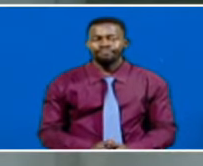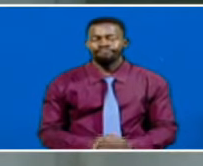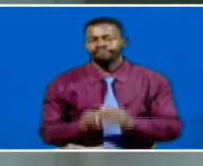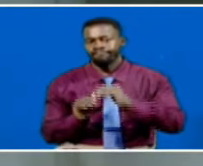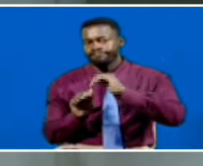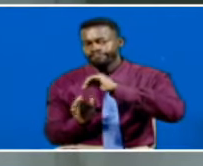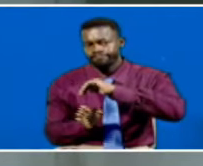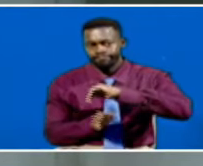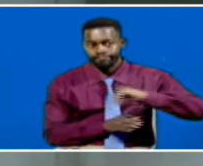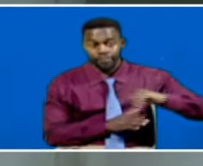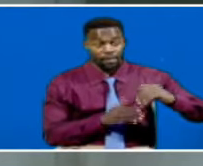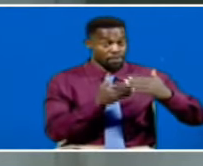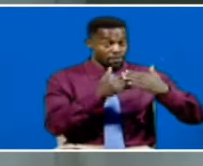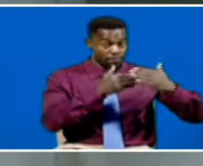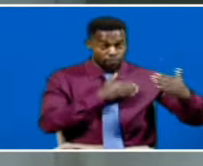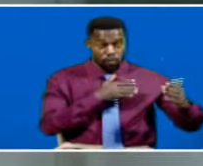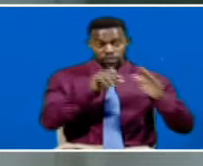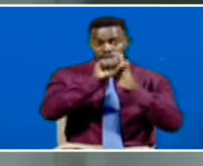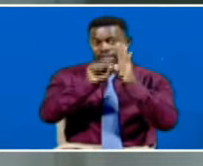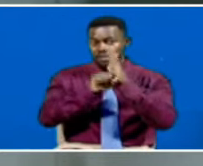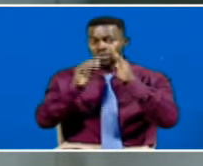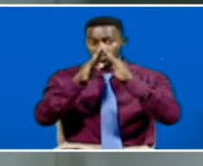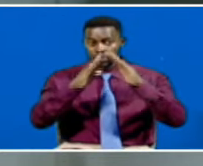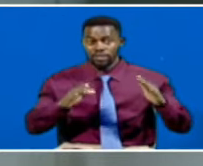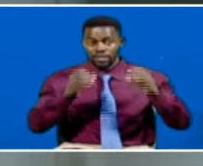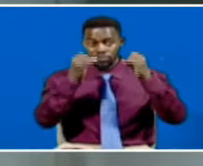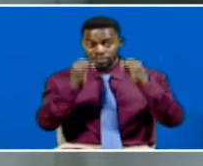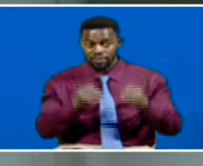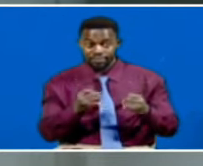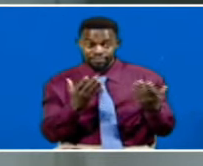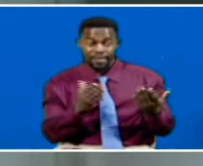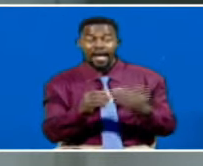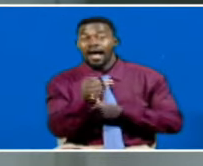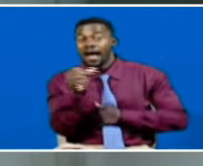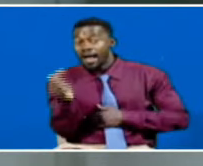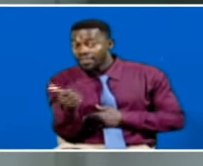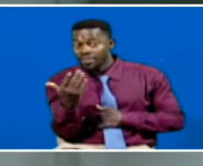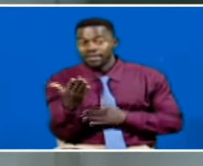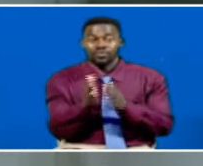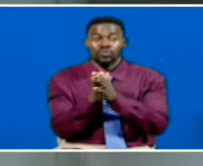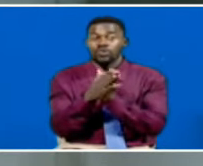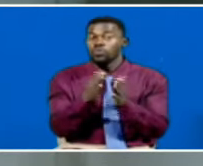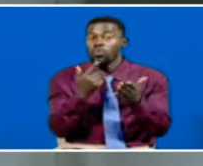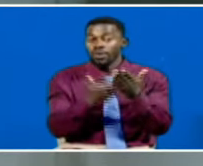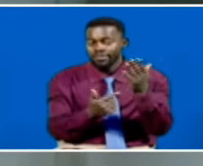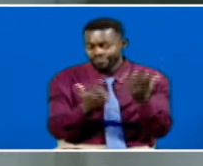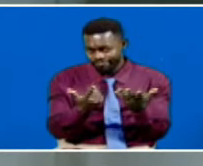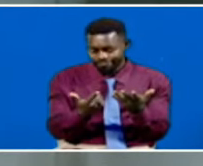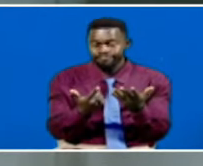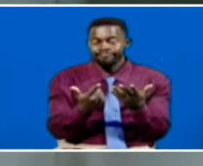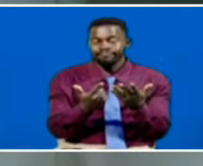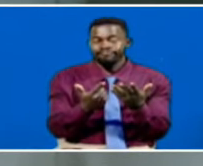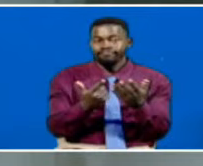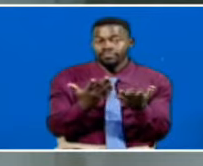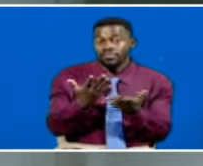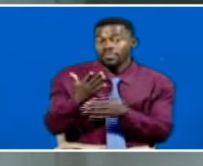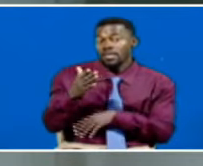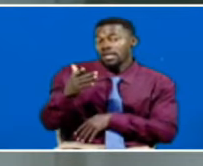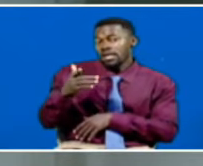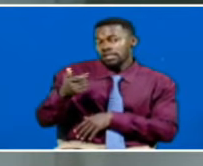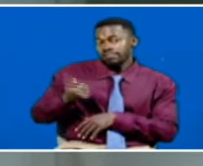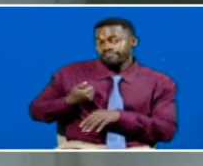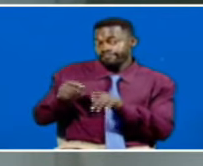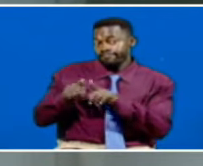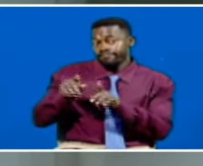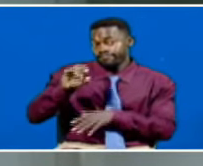Kabla kuelekea Ikulu mtazamaji, katika taarifa nyingine ni kwamba mwanawe rais mstaafu hayati Daniel Moi June Moi amezikwa